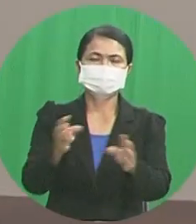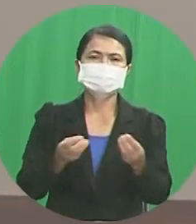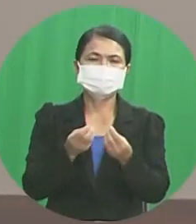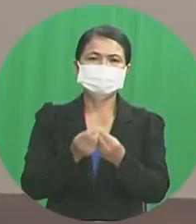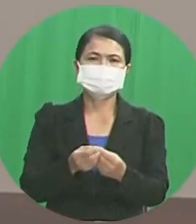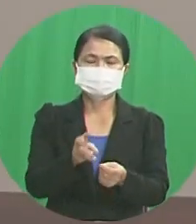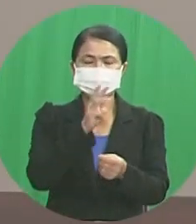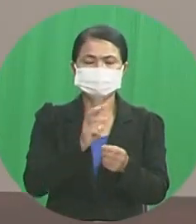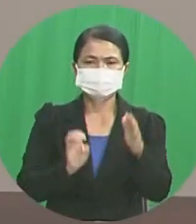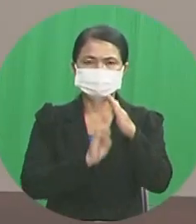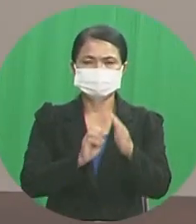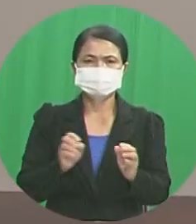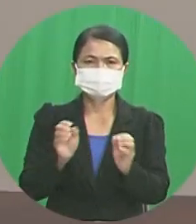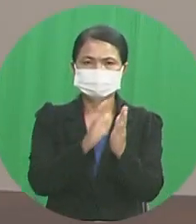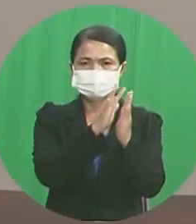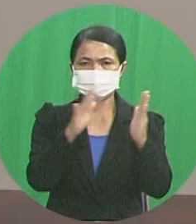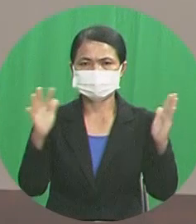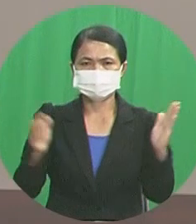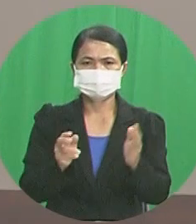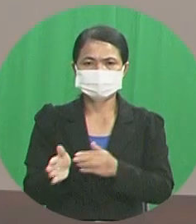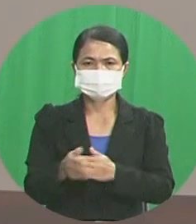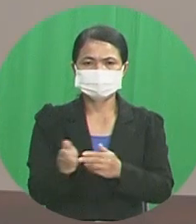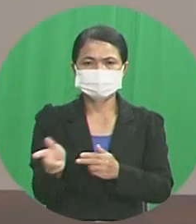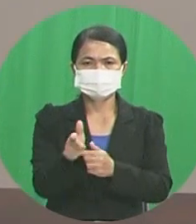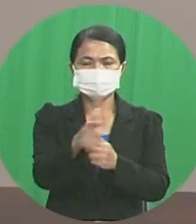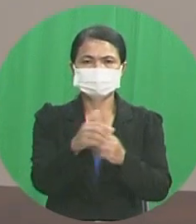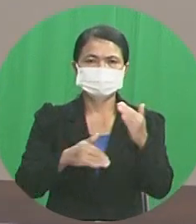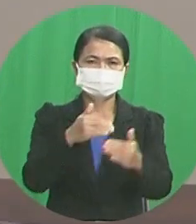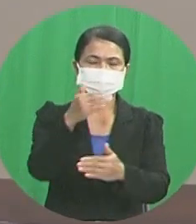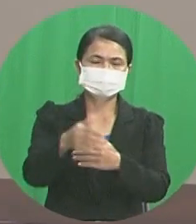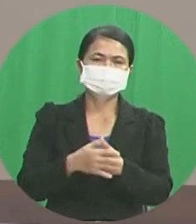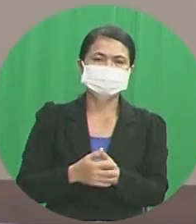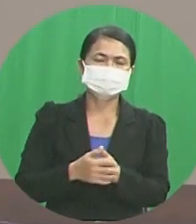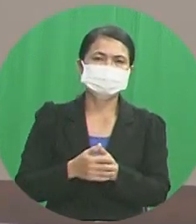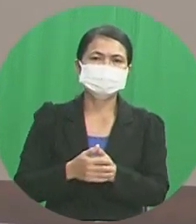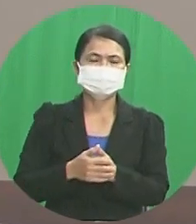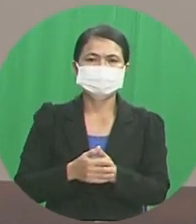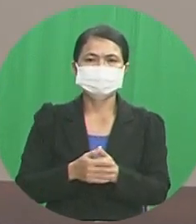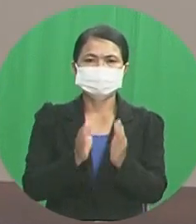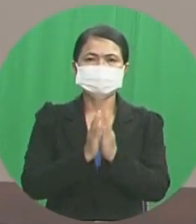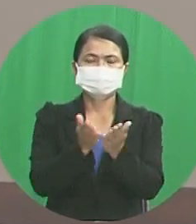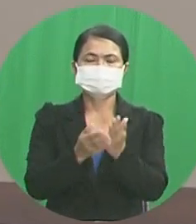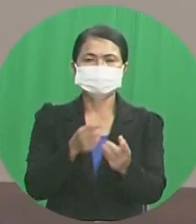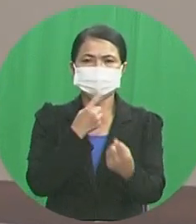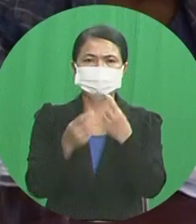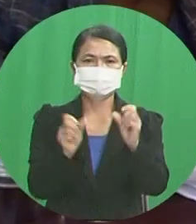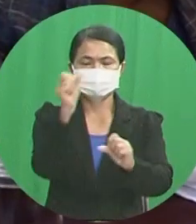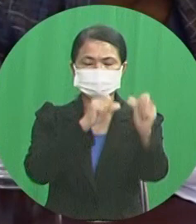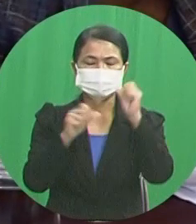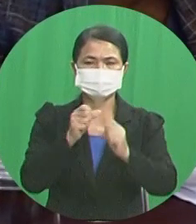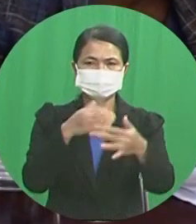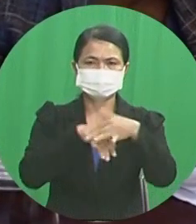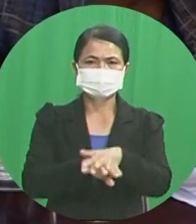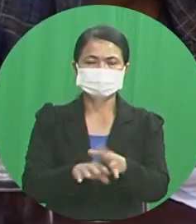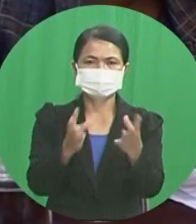ទឹកធនធានប្រៃឈើនិងជលផលប្រកបដោយនិរន្តរភាព ចំពោះសំណើនិងមតិកែលម្អឬធៀបចូល